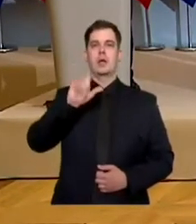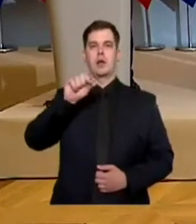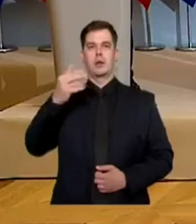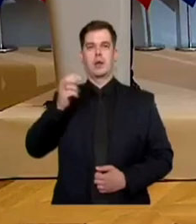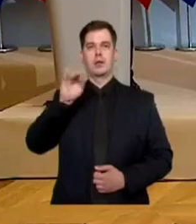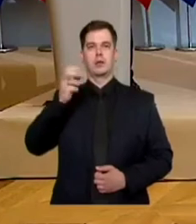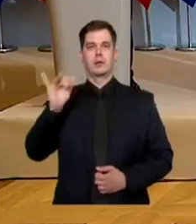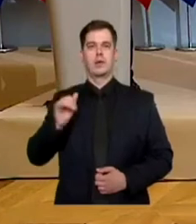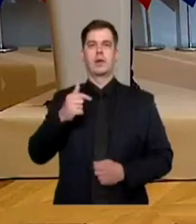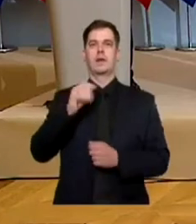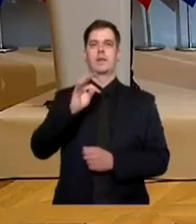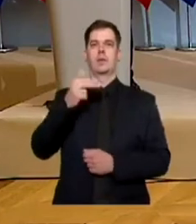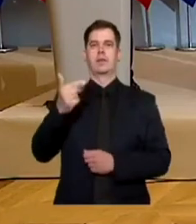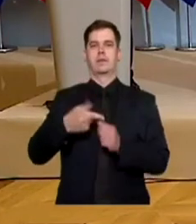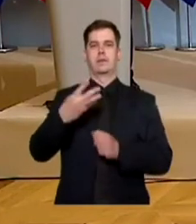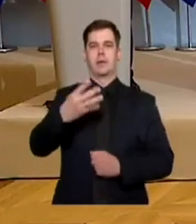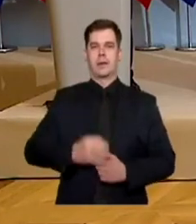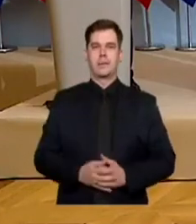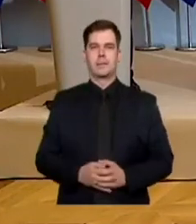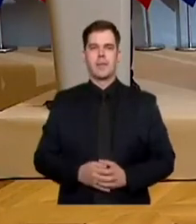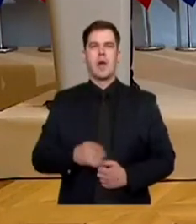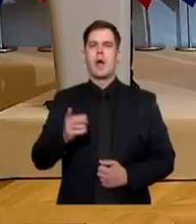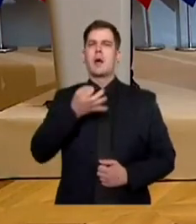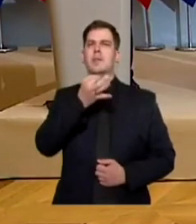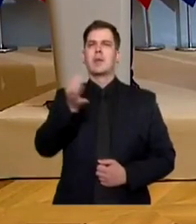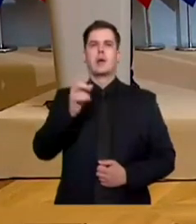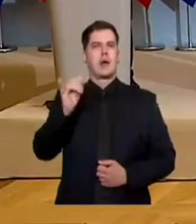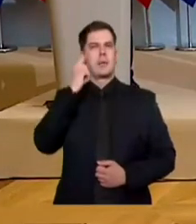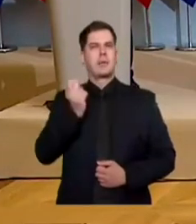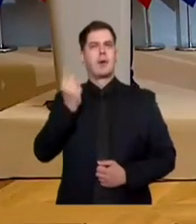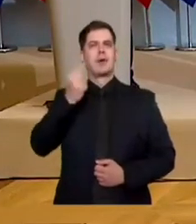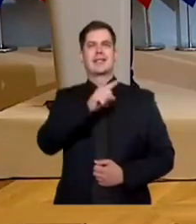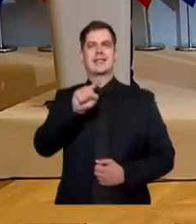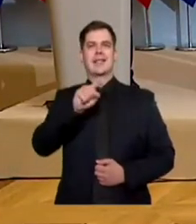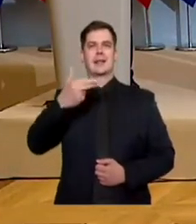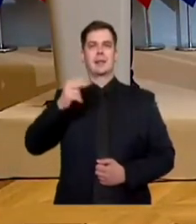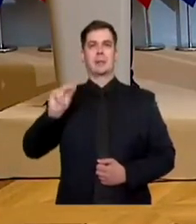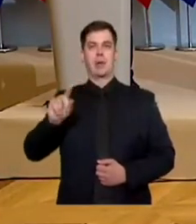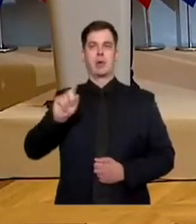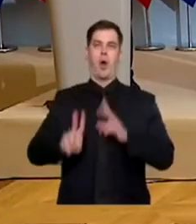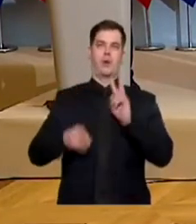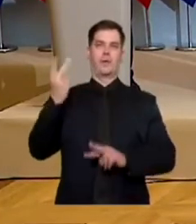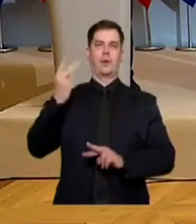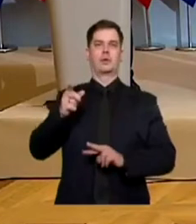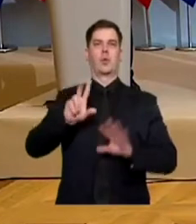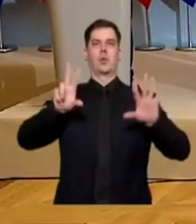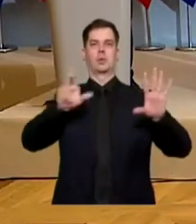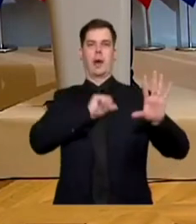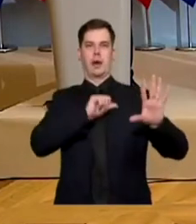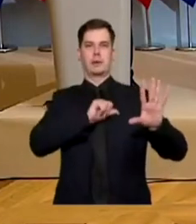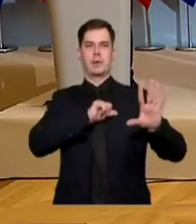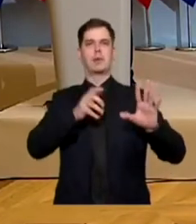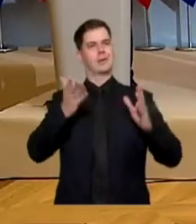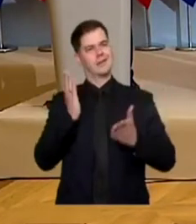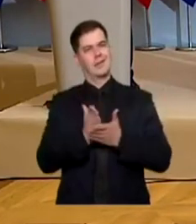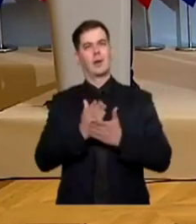Wójcikowska, TVN24. Jak oceniany jest pomysł ZNP, by odwołać egzamin ośmioklasistów i by odbył